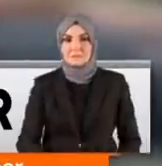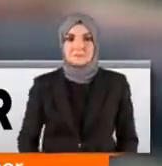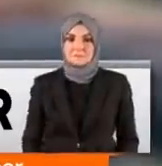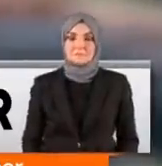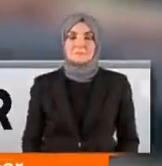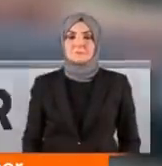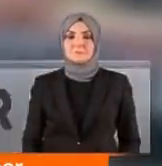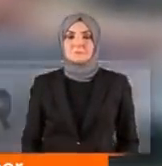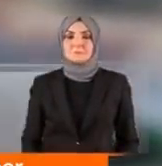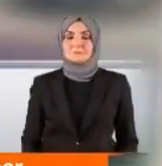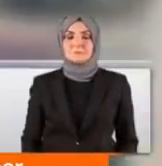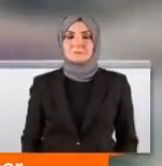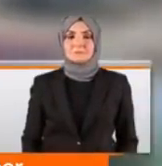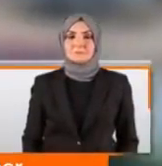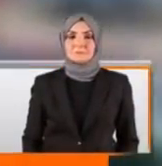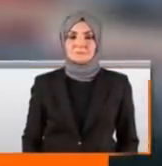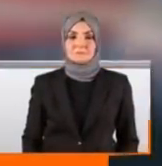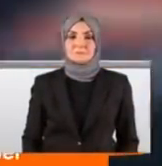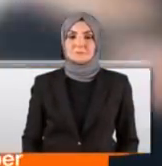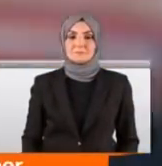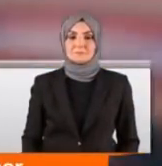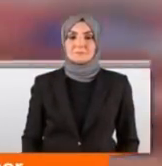ol bu